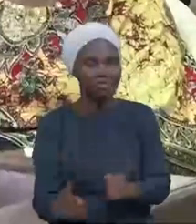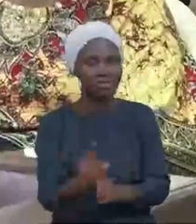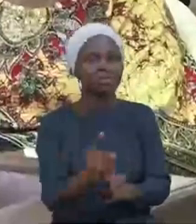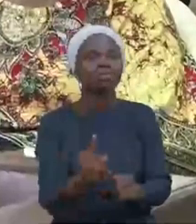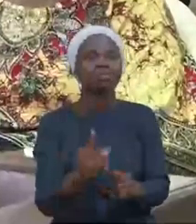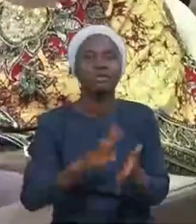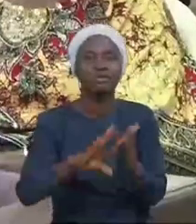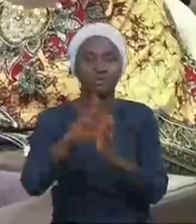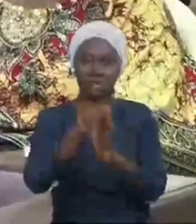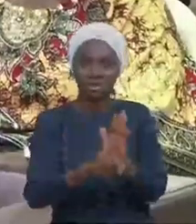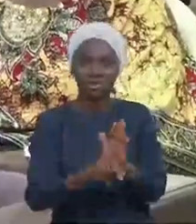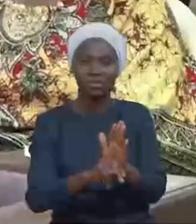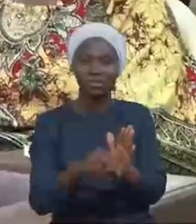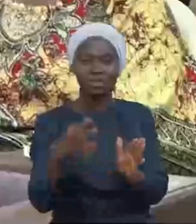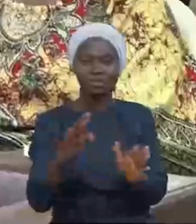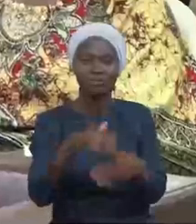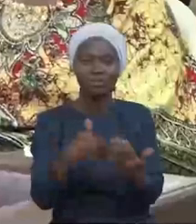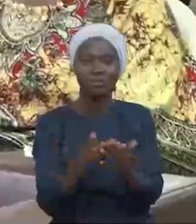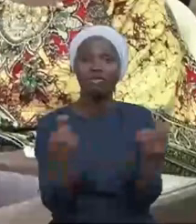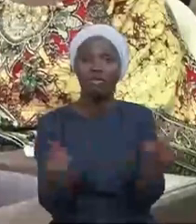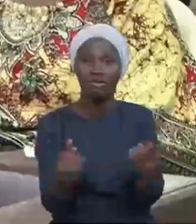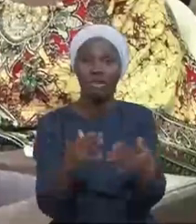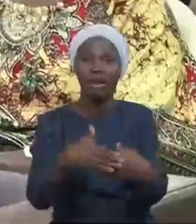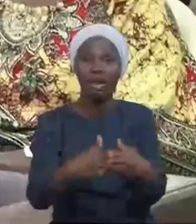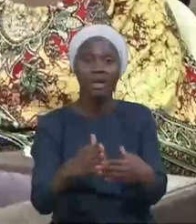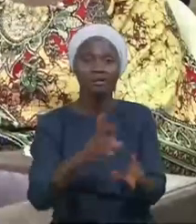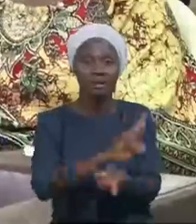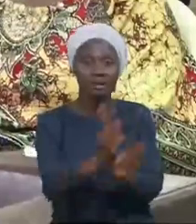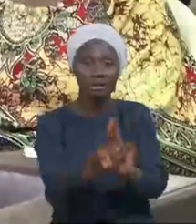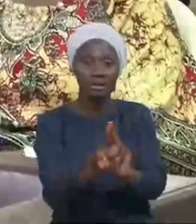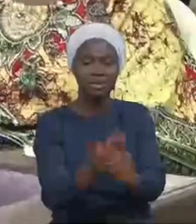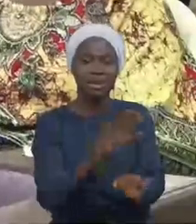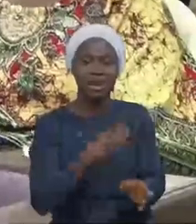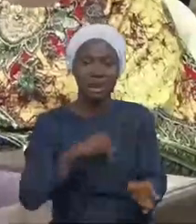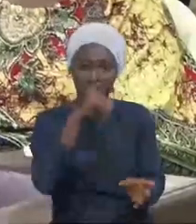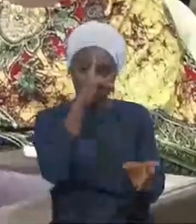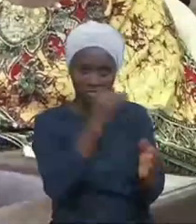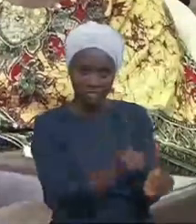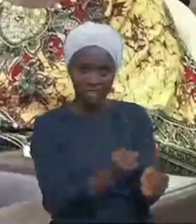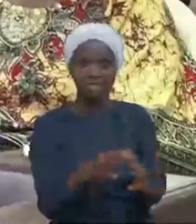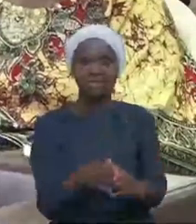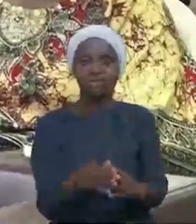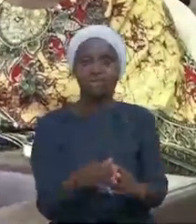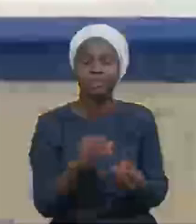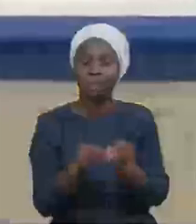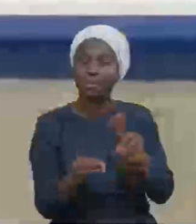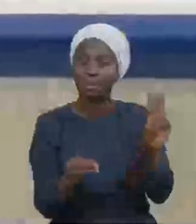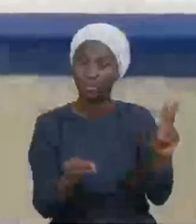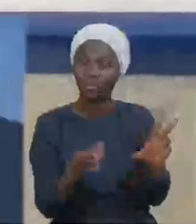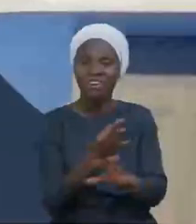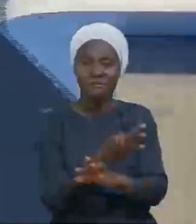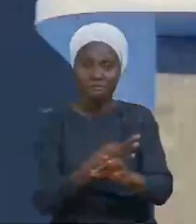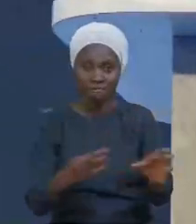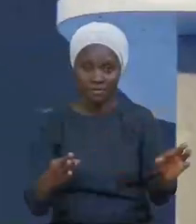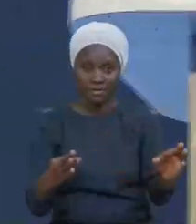les péchés après la repentance et la foi. Deuxième point, la libération. La